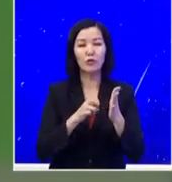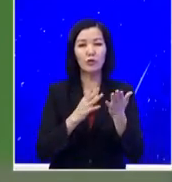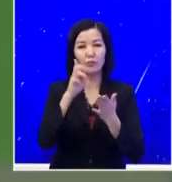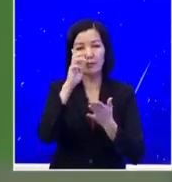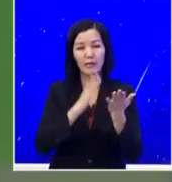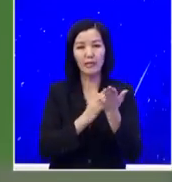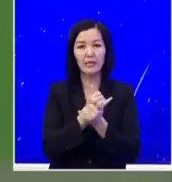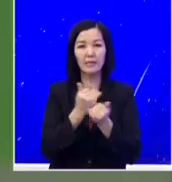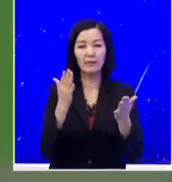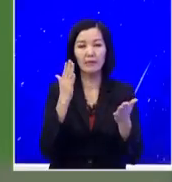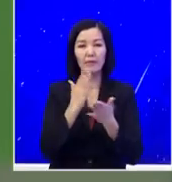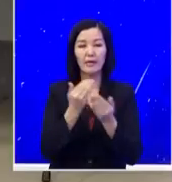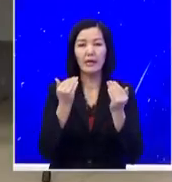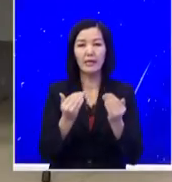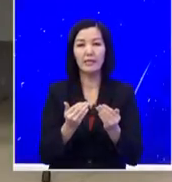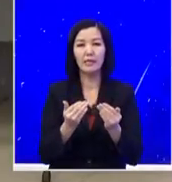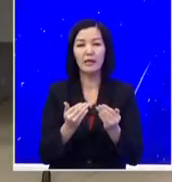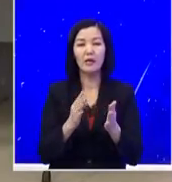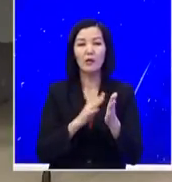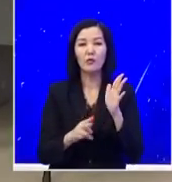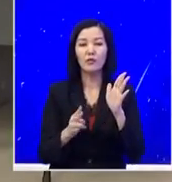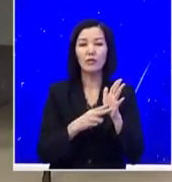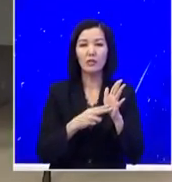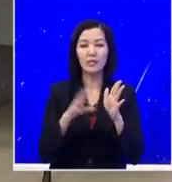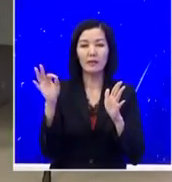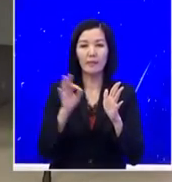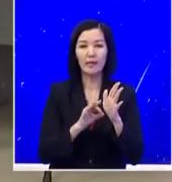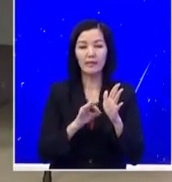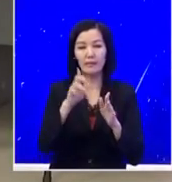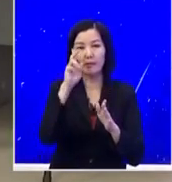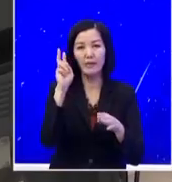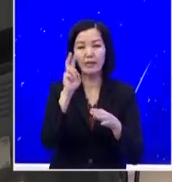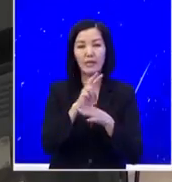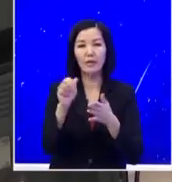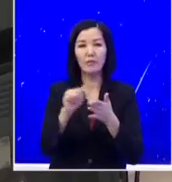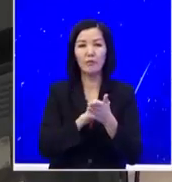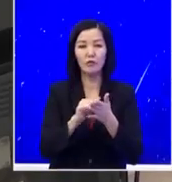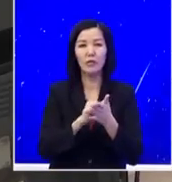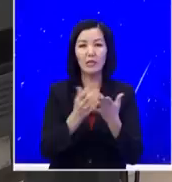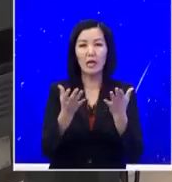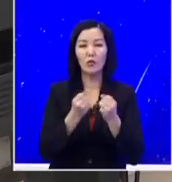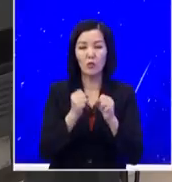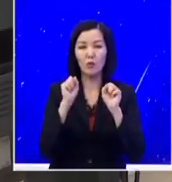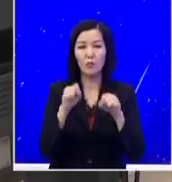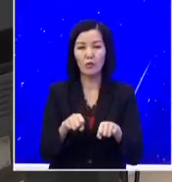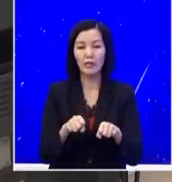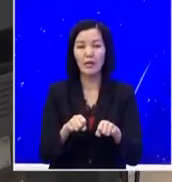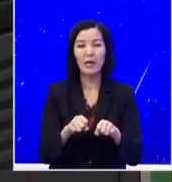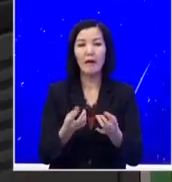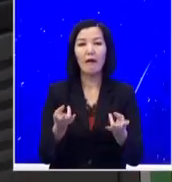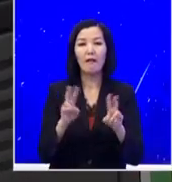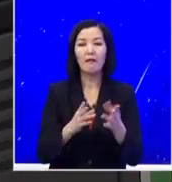мемлекеттік қызмет түрі көрсетіледі. Қазір оның тек 97-сі ғана мекемеге келіп, құжаттарды қағаз жүзінде рәсімдеуді қажет етеді.